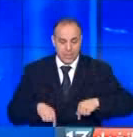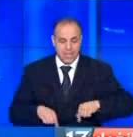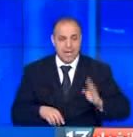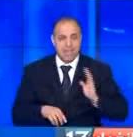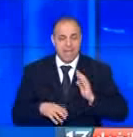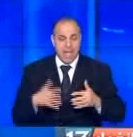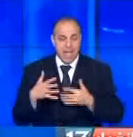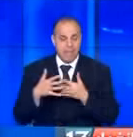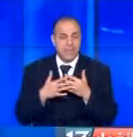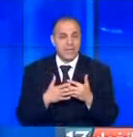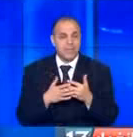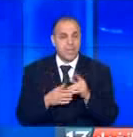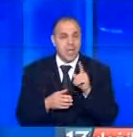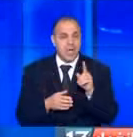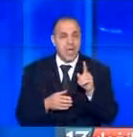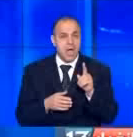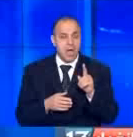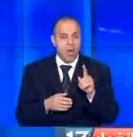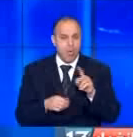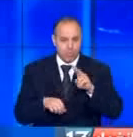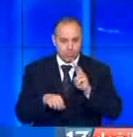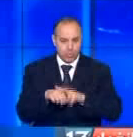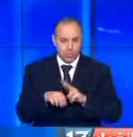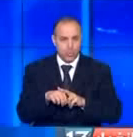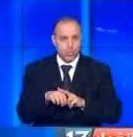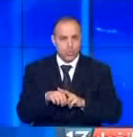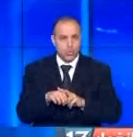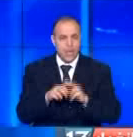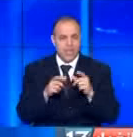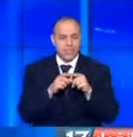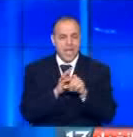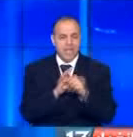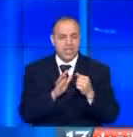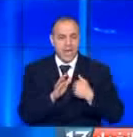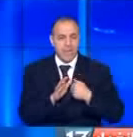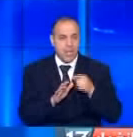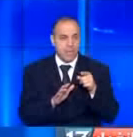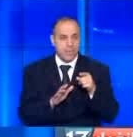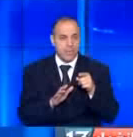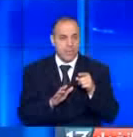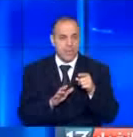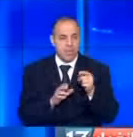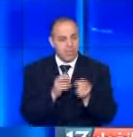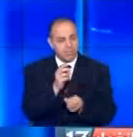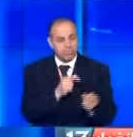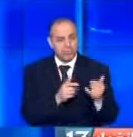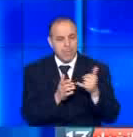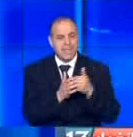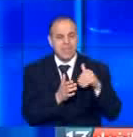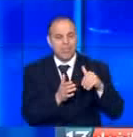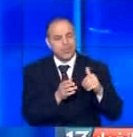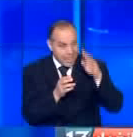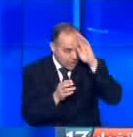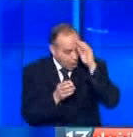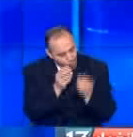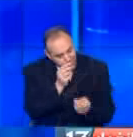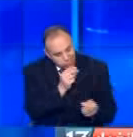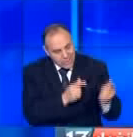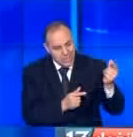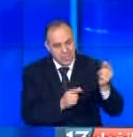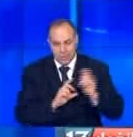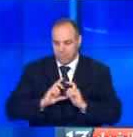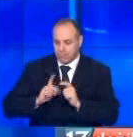القوات العراقية وفصائل شيعية لمدينة الموصل عن بلدة تل عفر بعد السيطرة على الطريق الرابطة بينهما يوم أمس، أعلنت وزارة